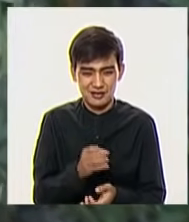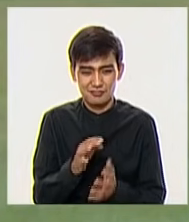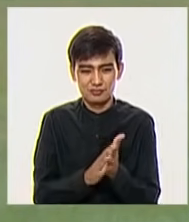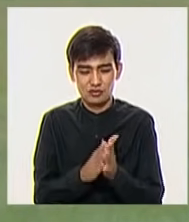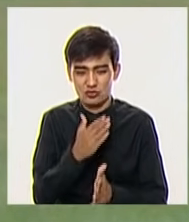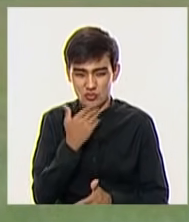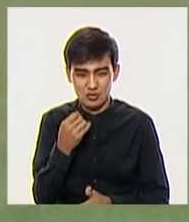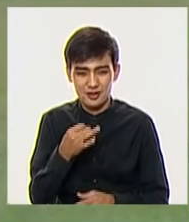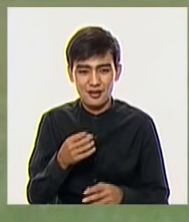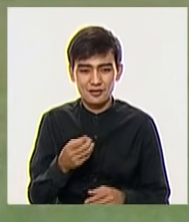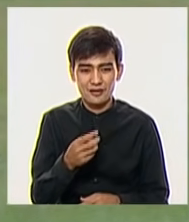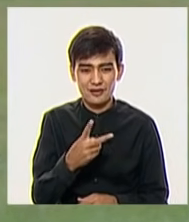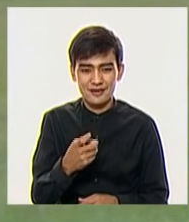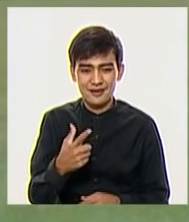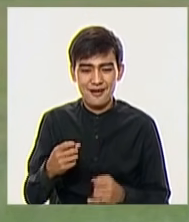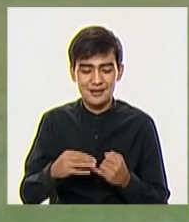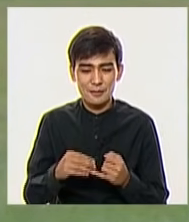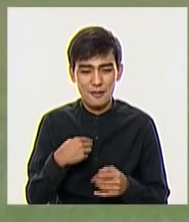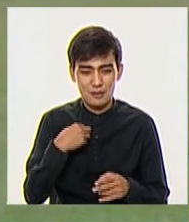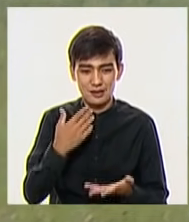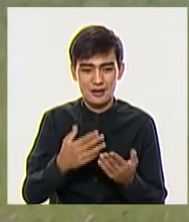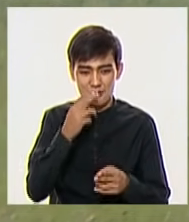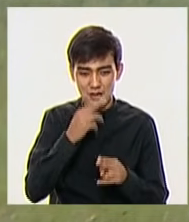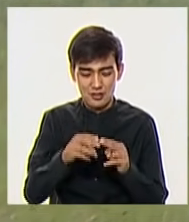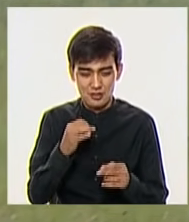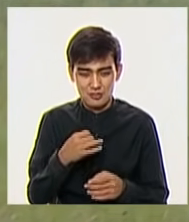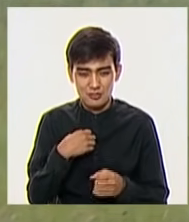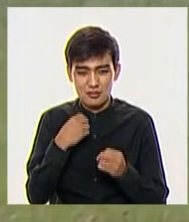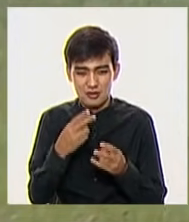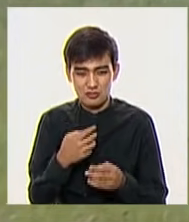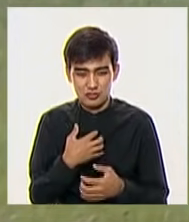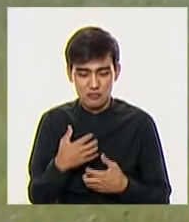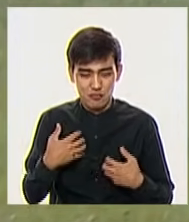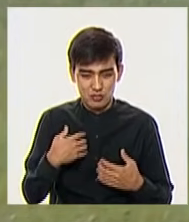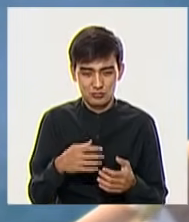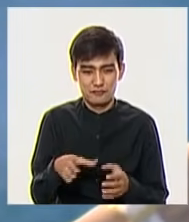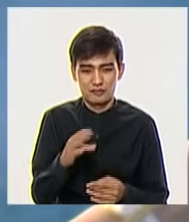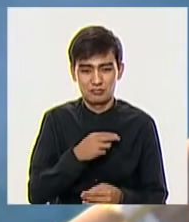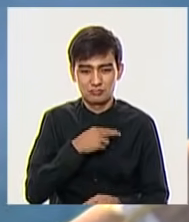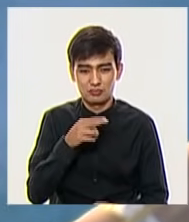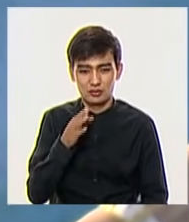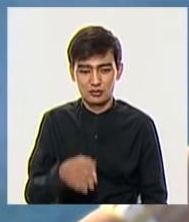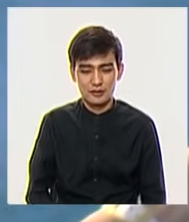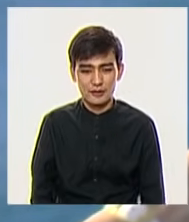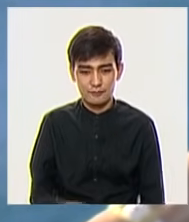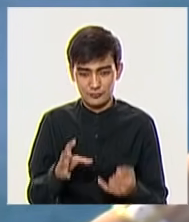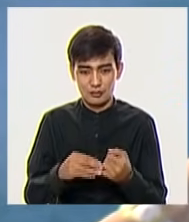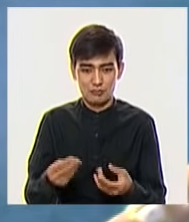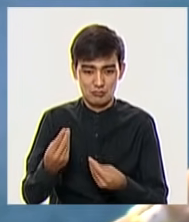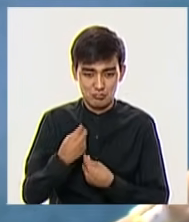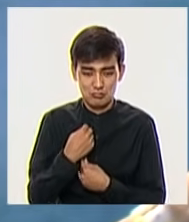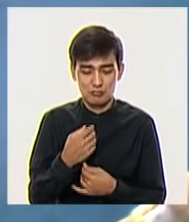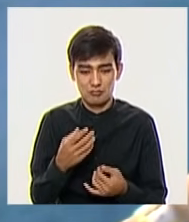екен. Ендігі осы 200 гектар жерден айрылсақ, онсыз да қуаңшылық басқан елде малымыз көтеремін болады дейді. Жер берсін тауып,